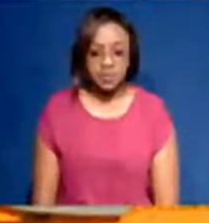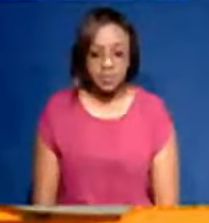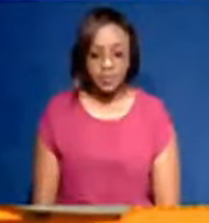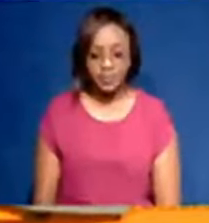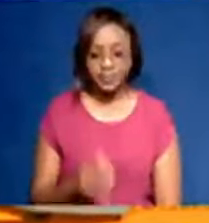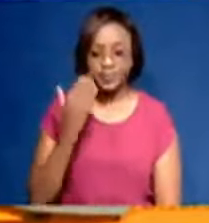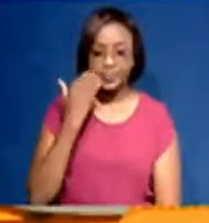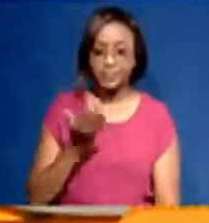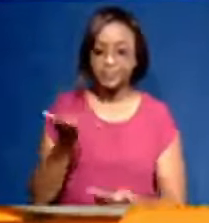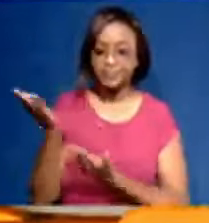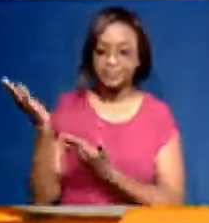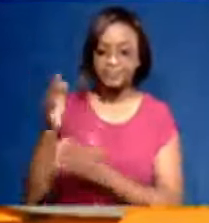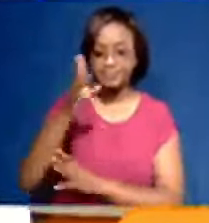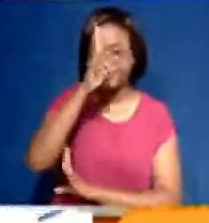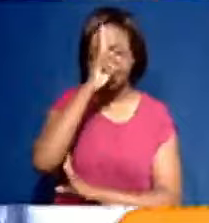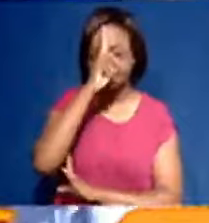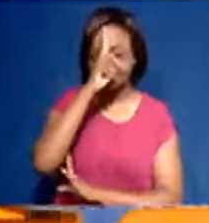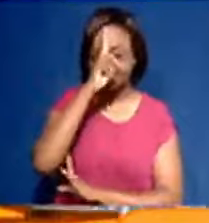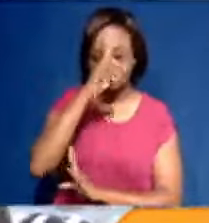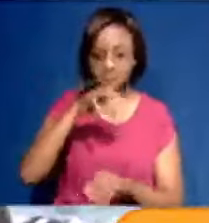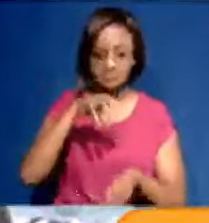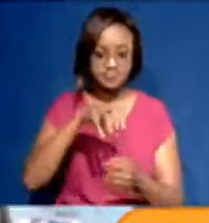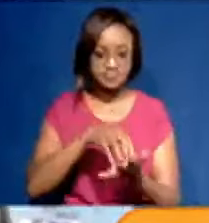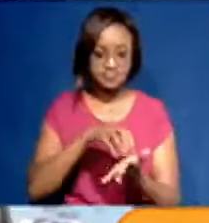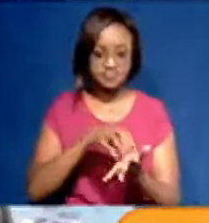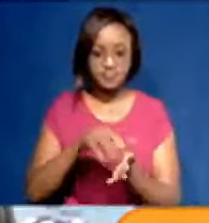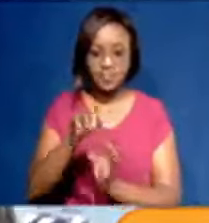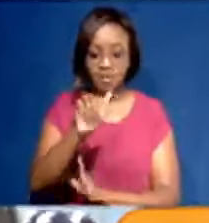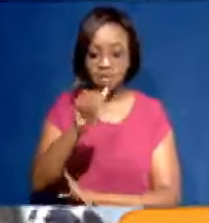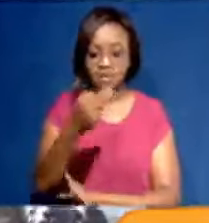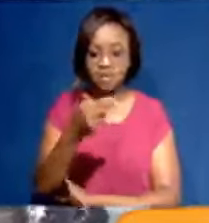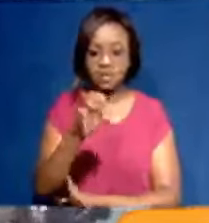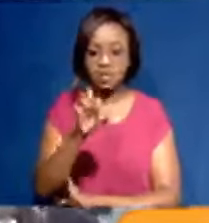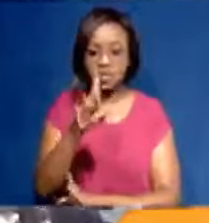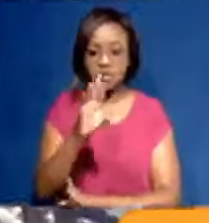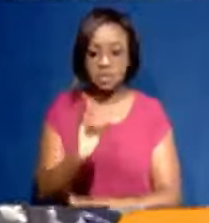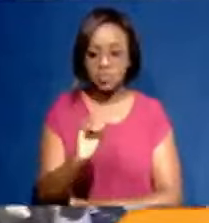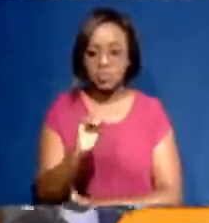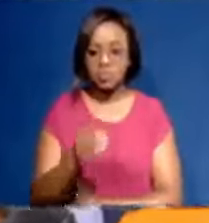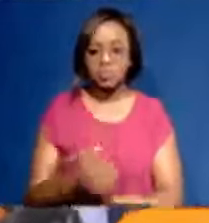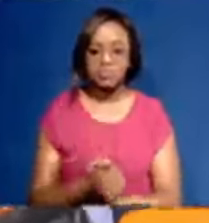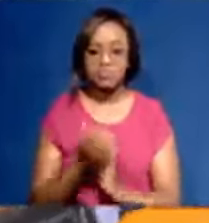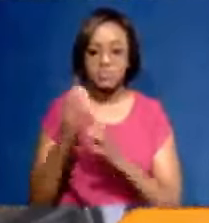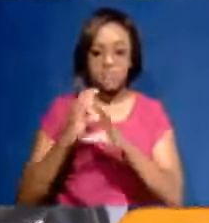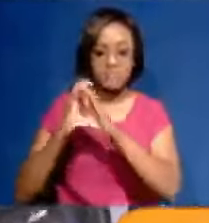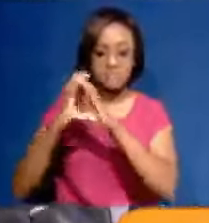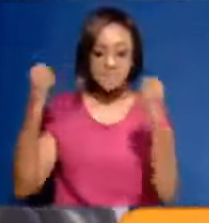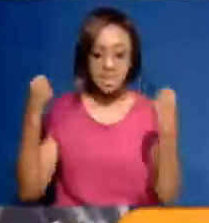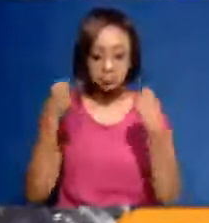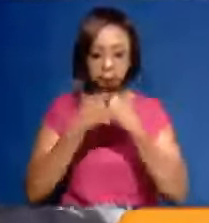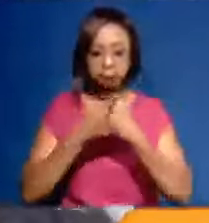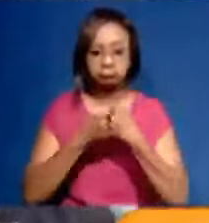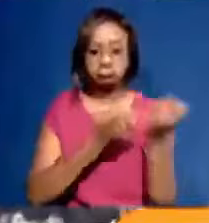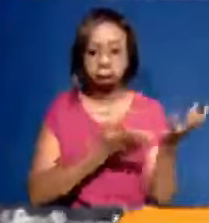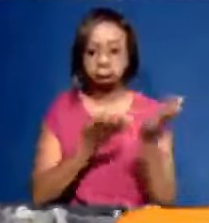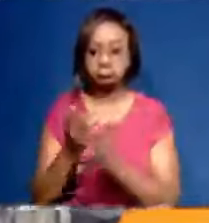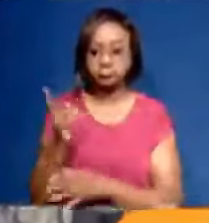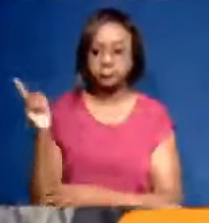Katika kituo cha polisi cha Ahero, mabaki ya basi iliyohusika katika ajali Jumatatu asubuhi yameletwa hapa.